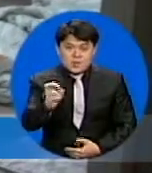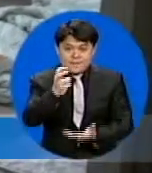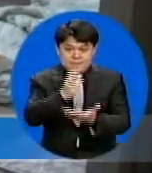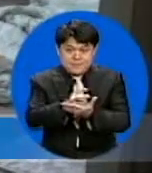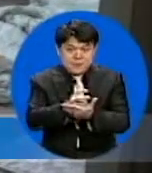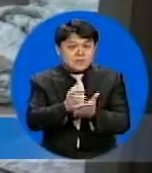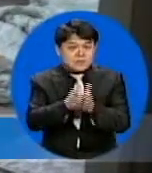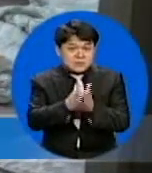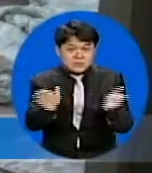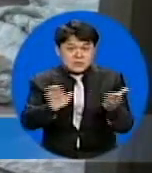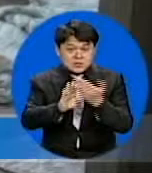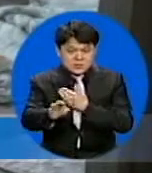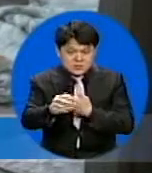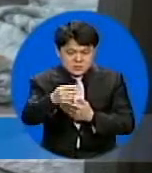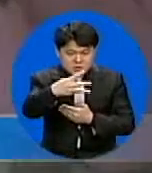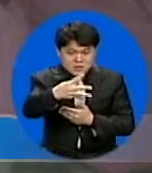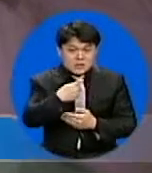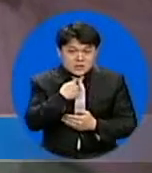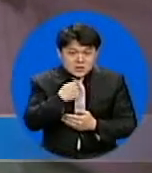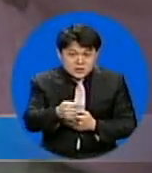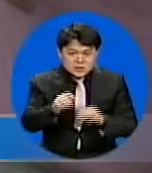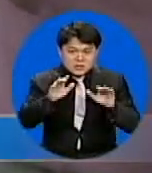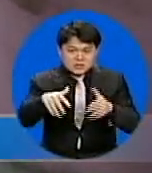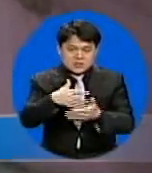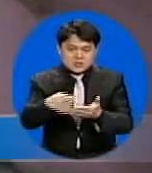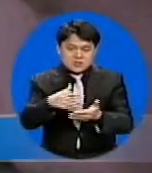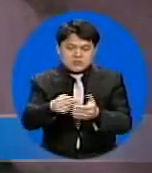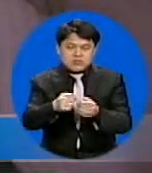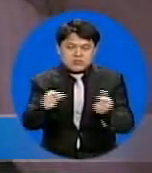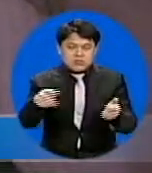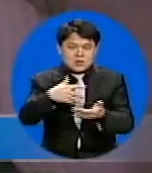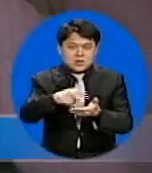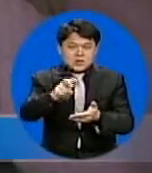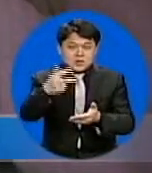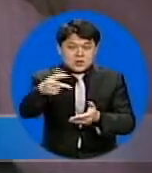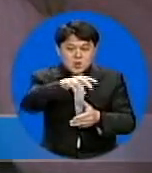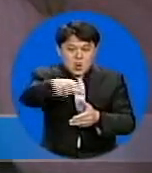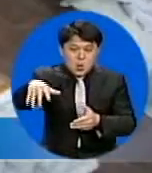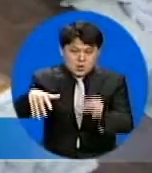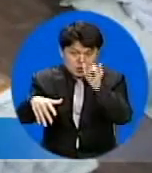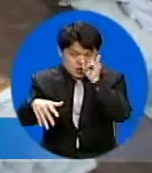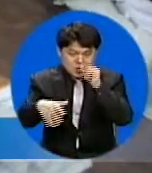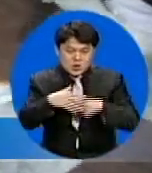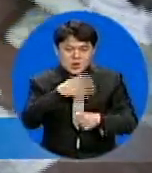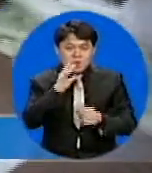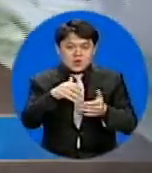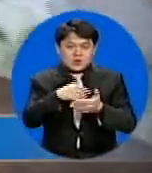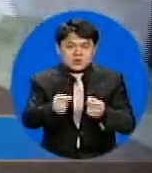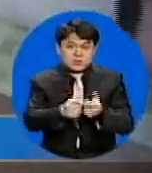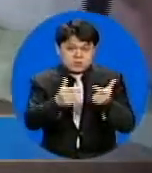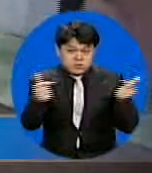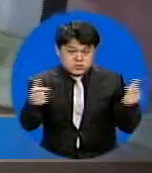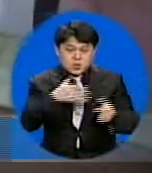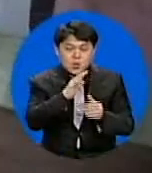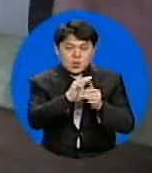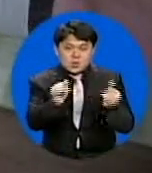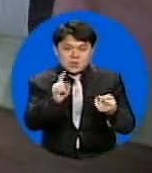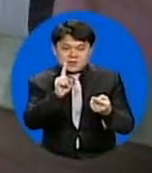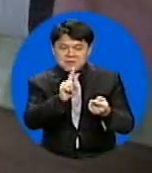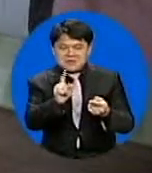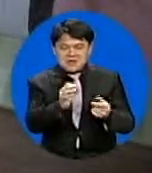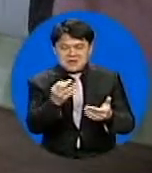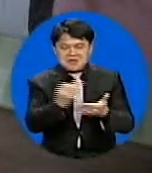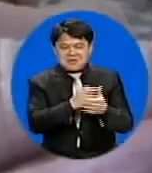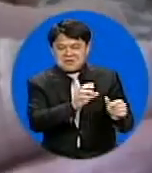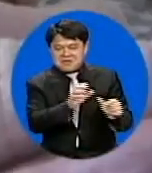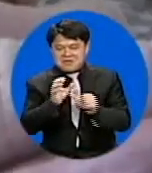불과하던 것이 현재는 27곳이나 영업을 하고 있습니다. 이 같은 현상은 노인인구 급증으로 노인을 상대로 한 돈벌이